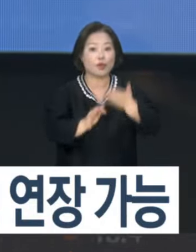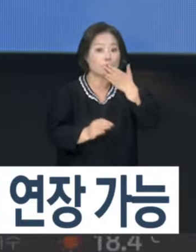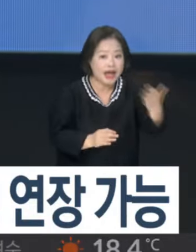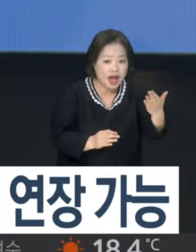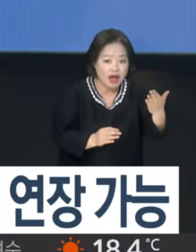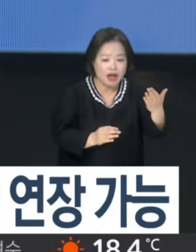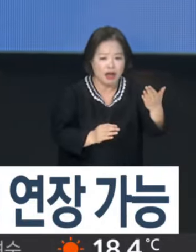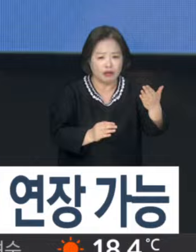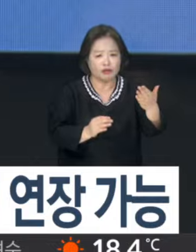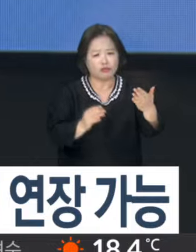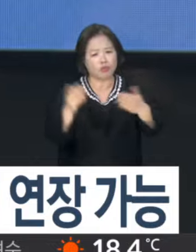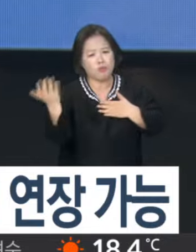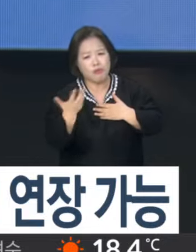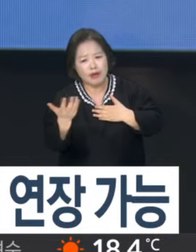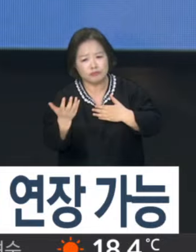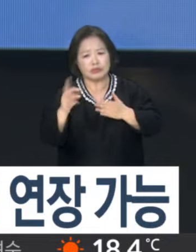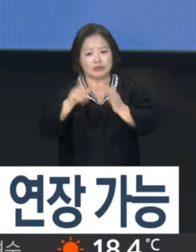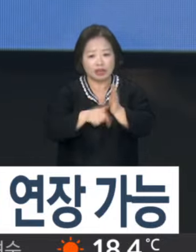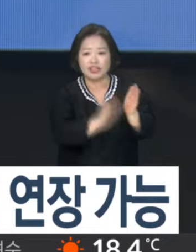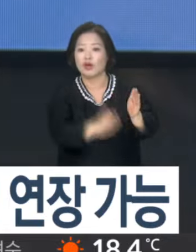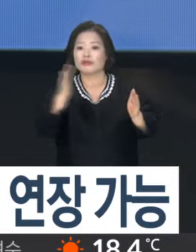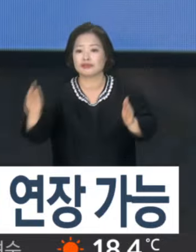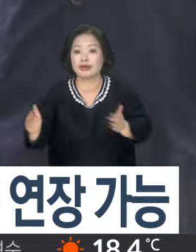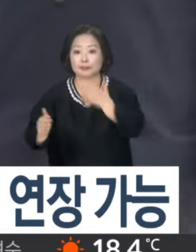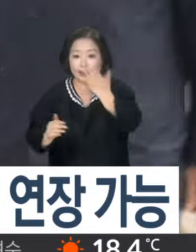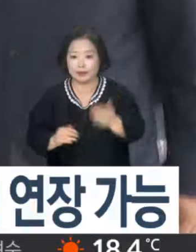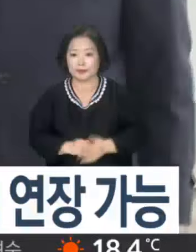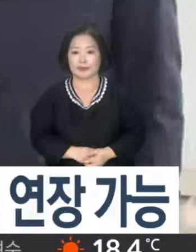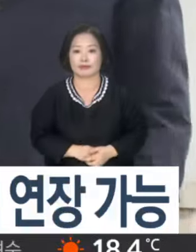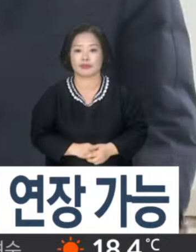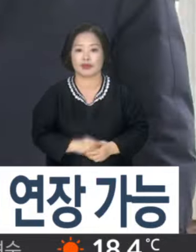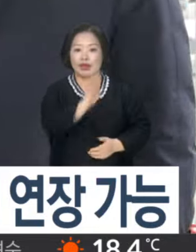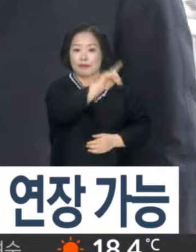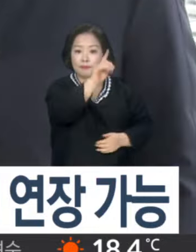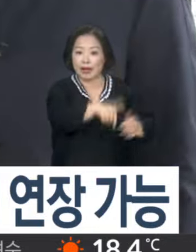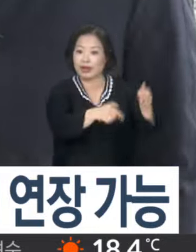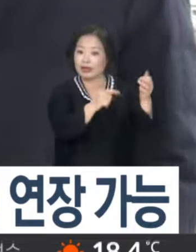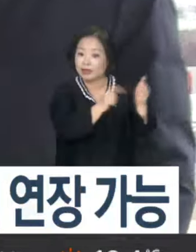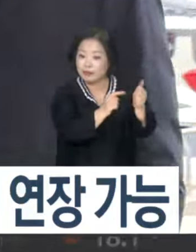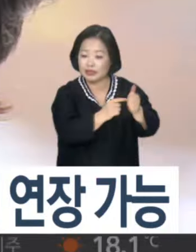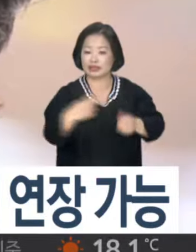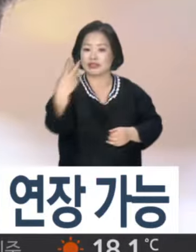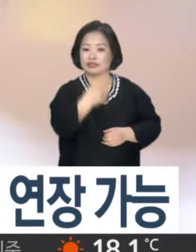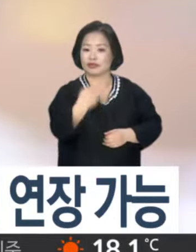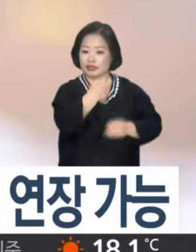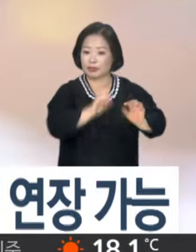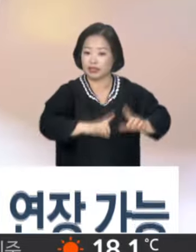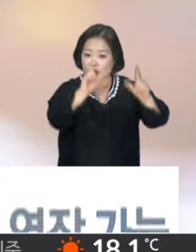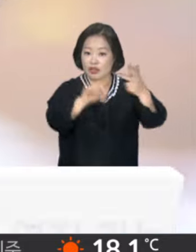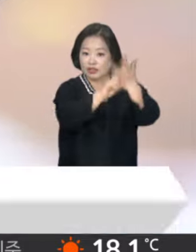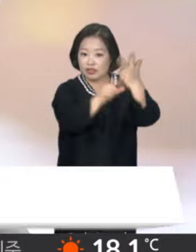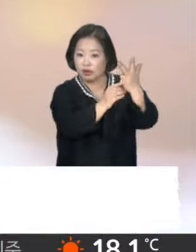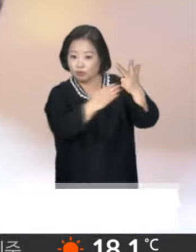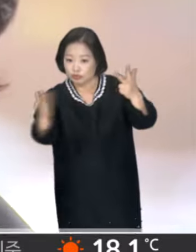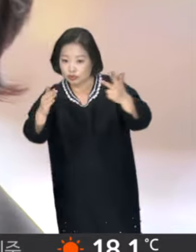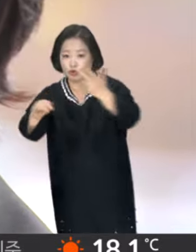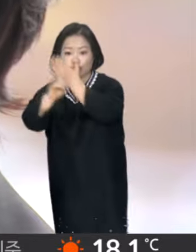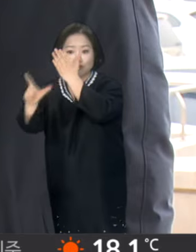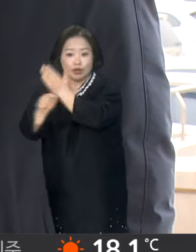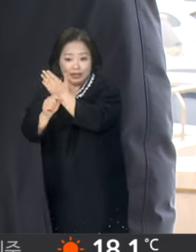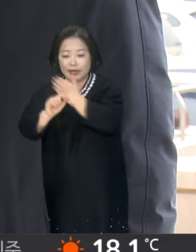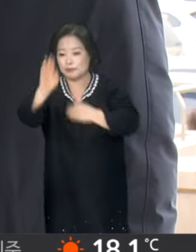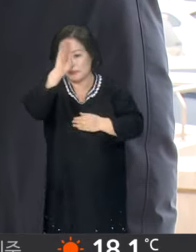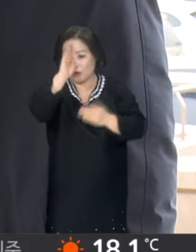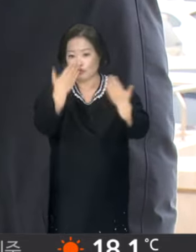부득이한 경우 1년의 범위에서 연장할 수 있습니다. 박 후보의 경우 2022년 7월부터 9월까지는